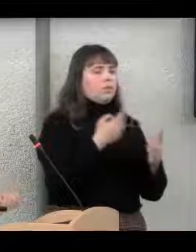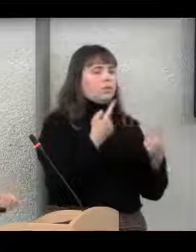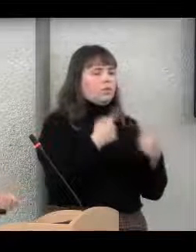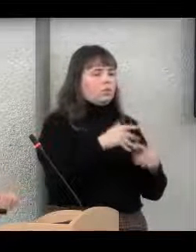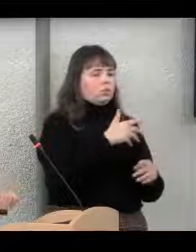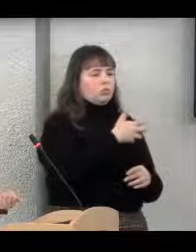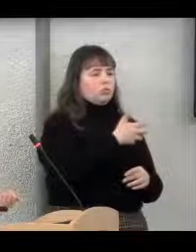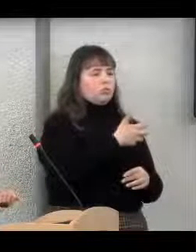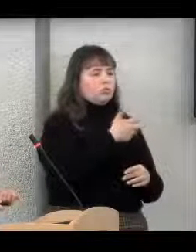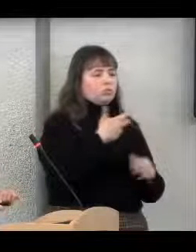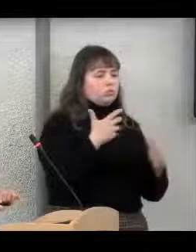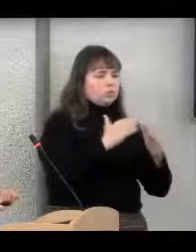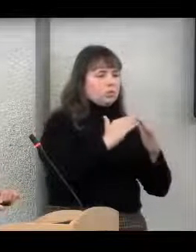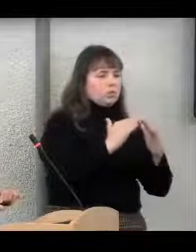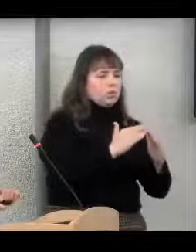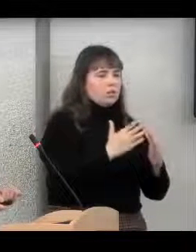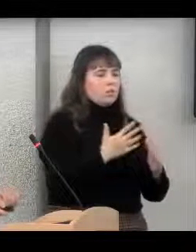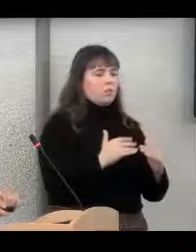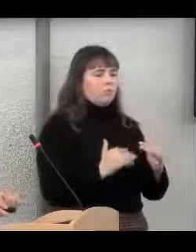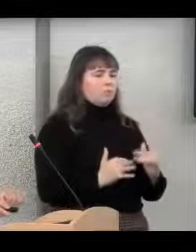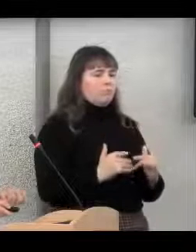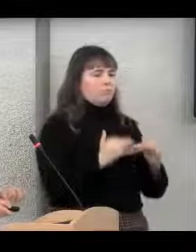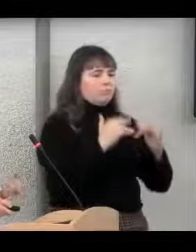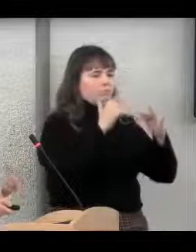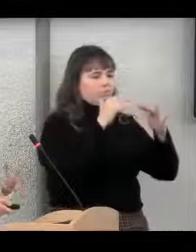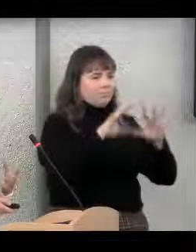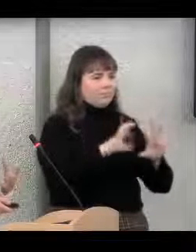dujų emisijas. Ir čia